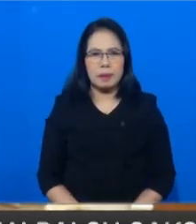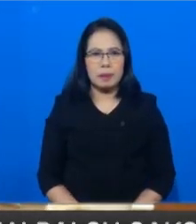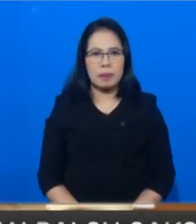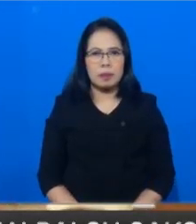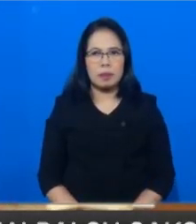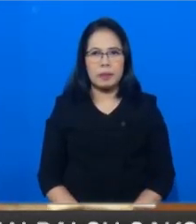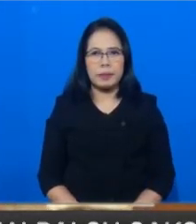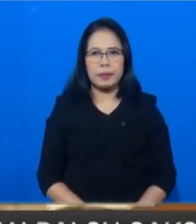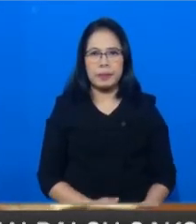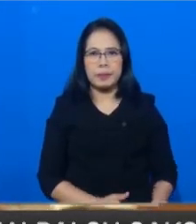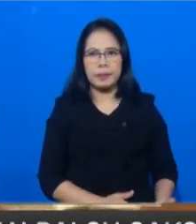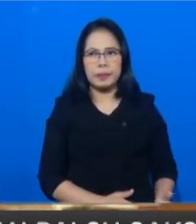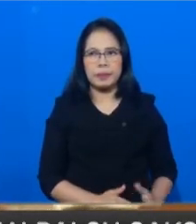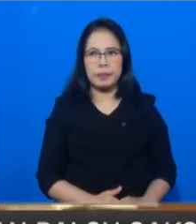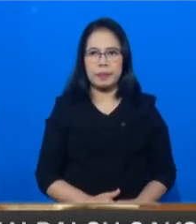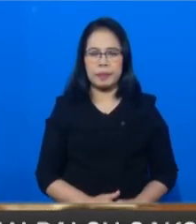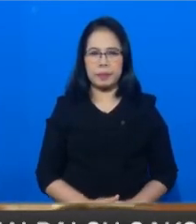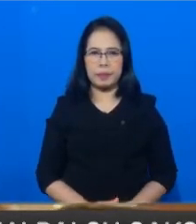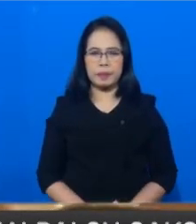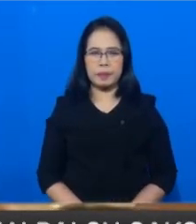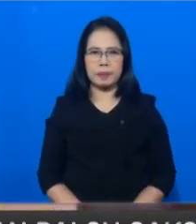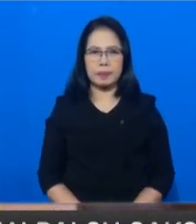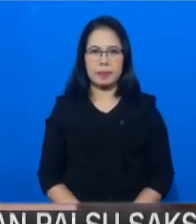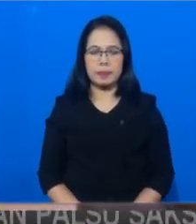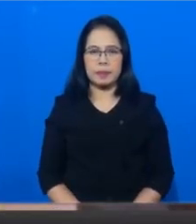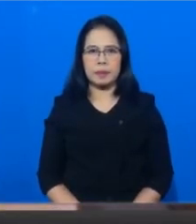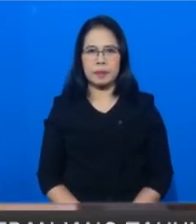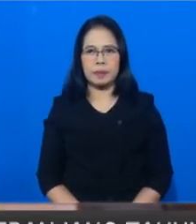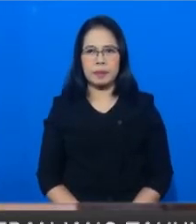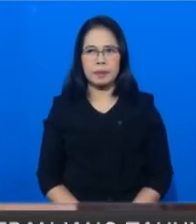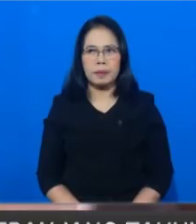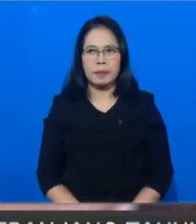Tim Liputan, CNN Indonesia.